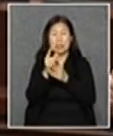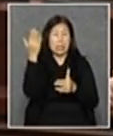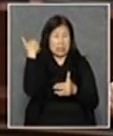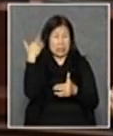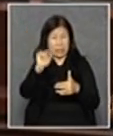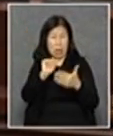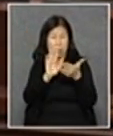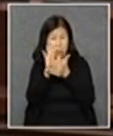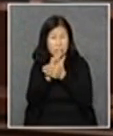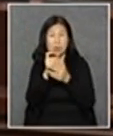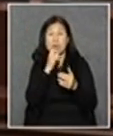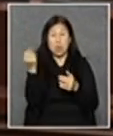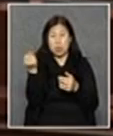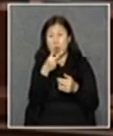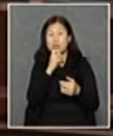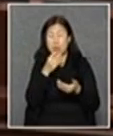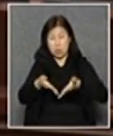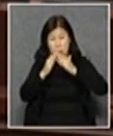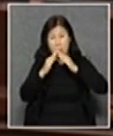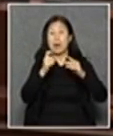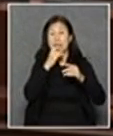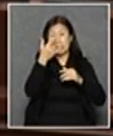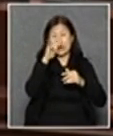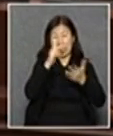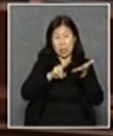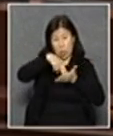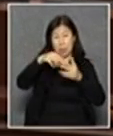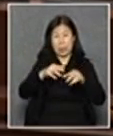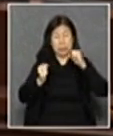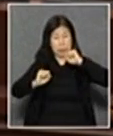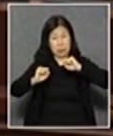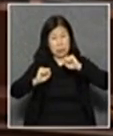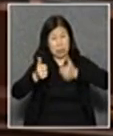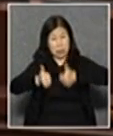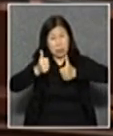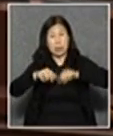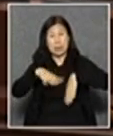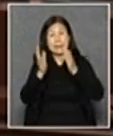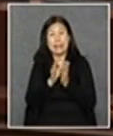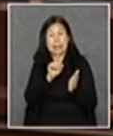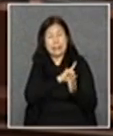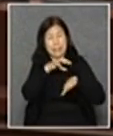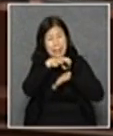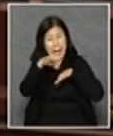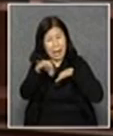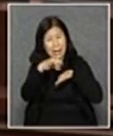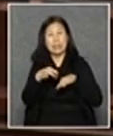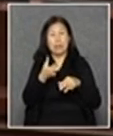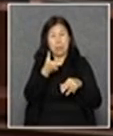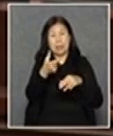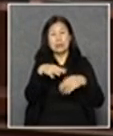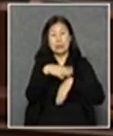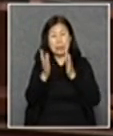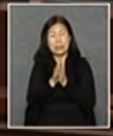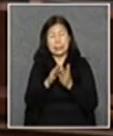驗，香港再次舉辦這項賽事，應該是堅持量入為出的精神，應該盡